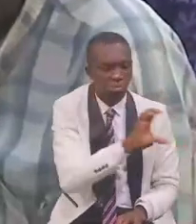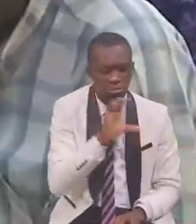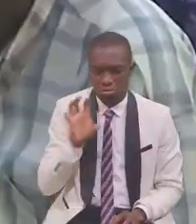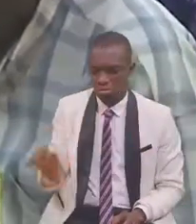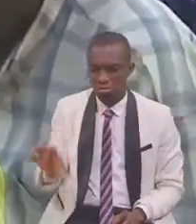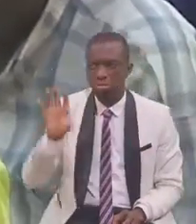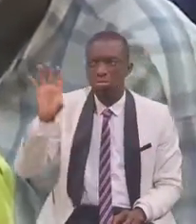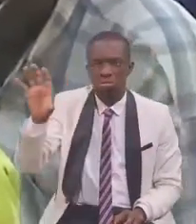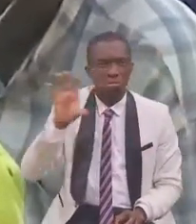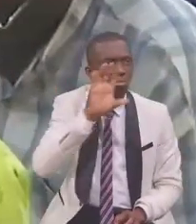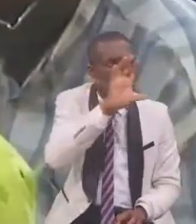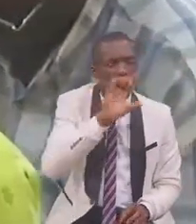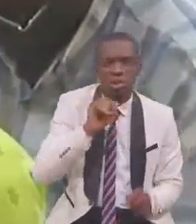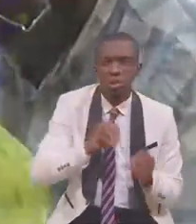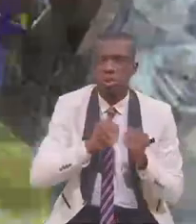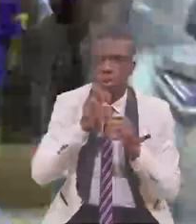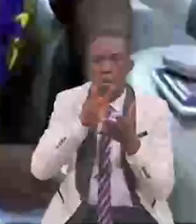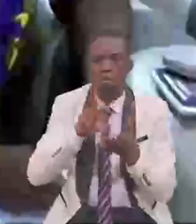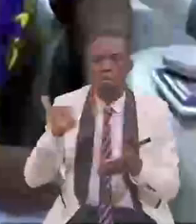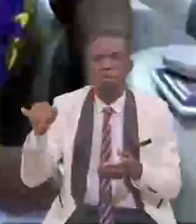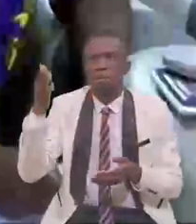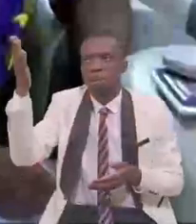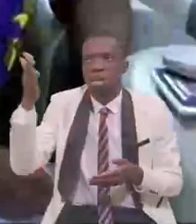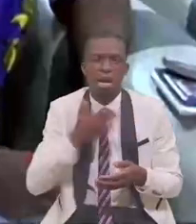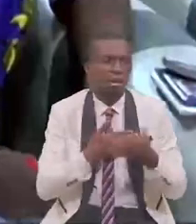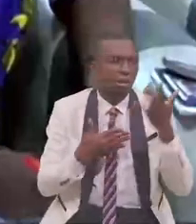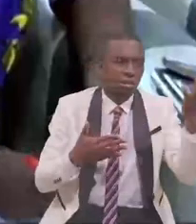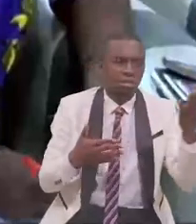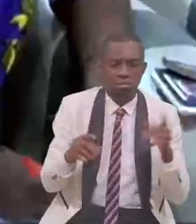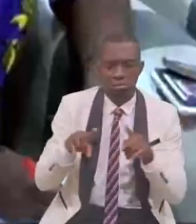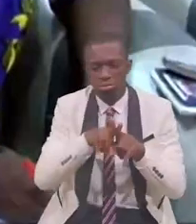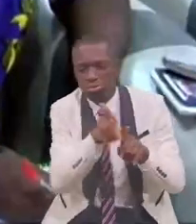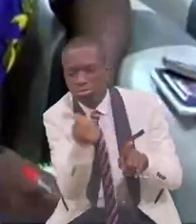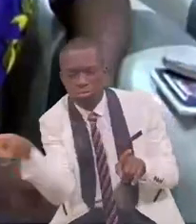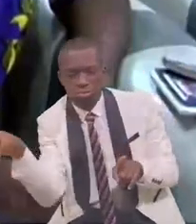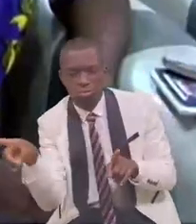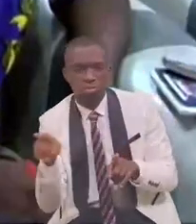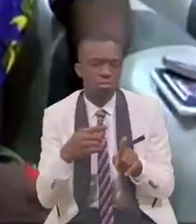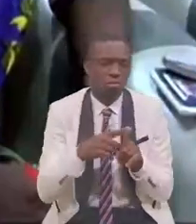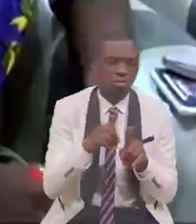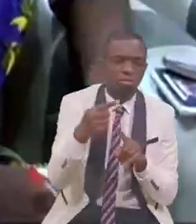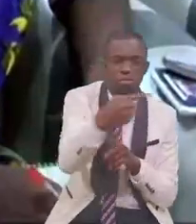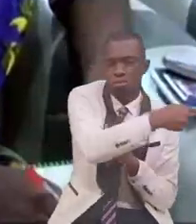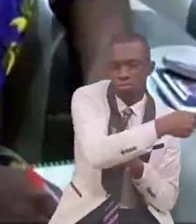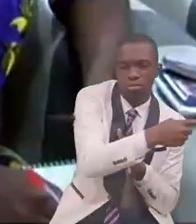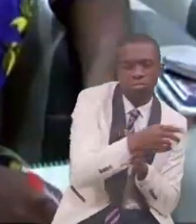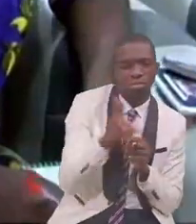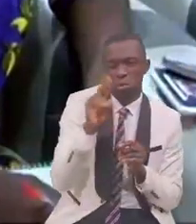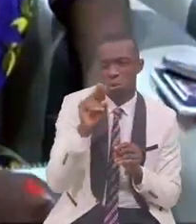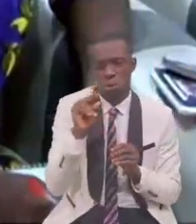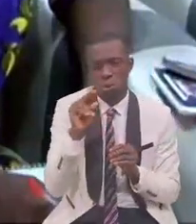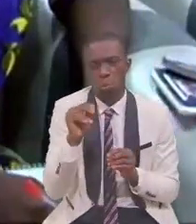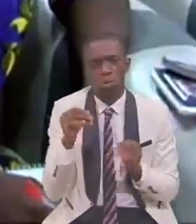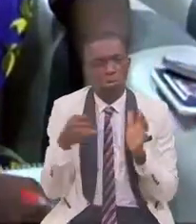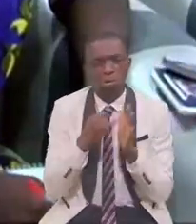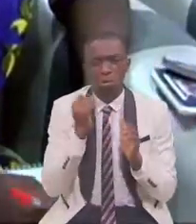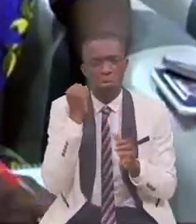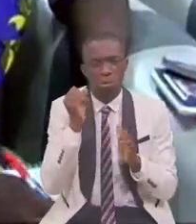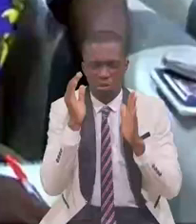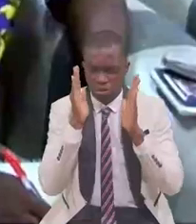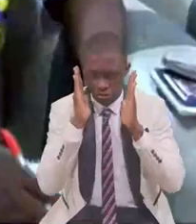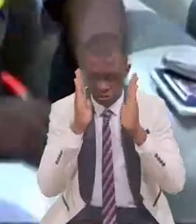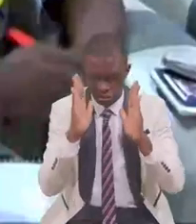là, aller partout et faire des ronds. Non, il a commencé là où il faut commencer. Il